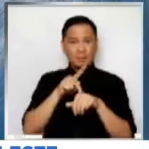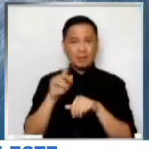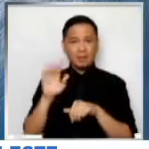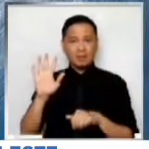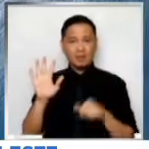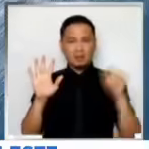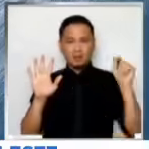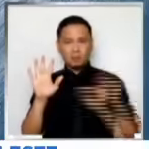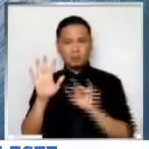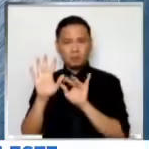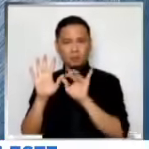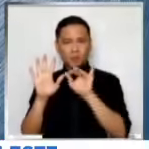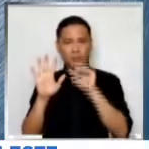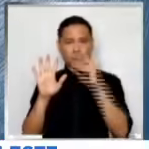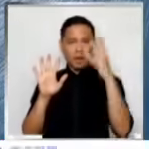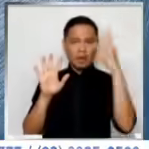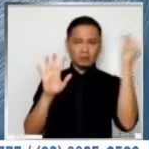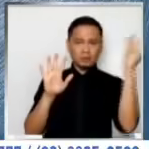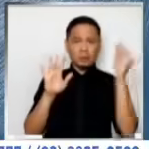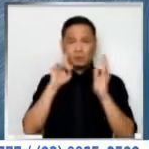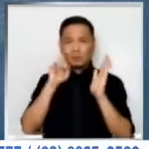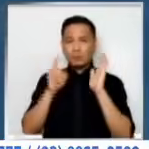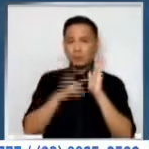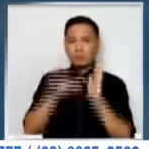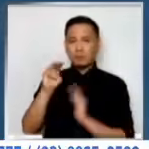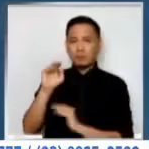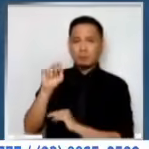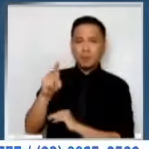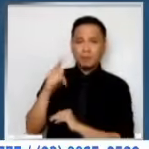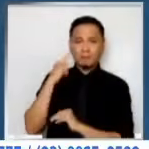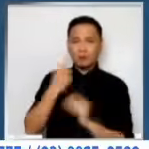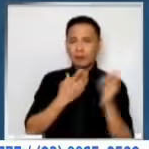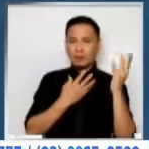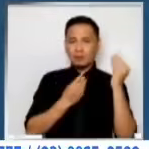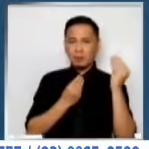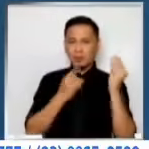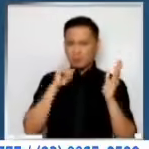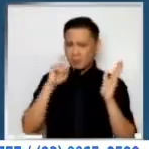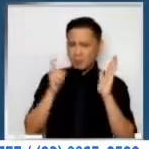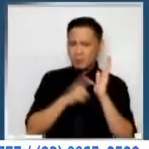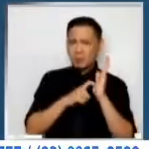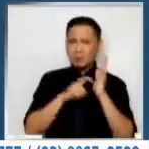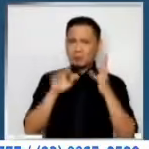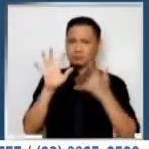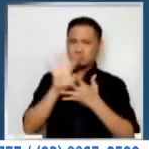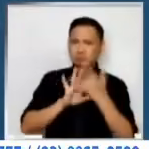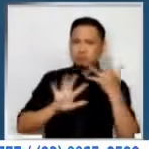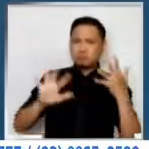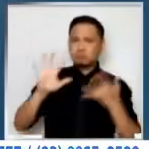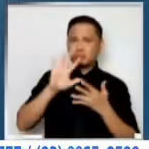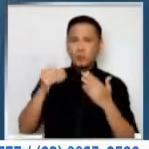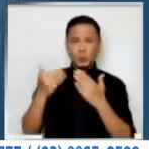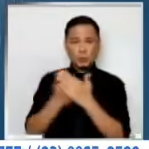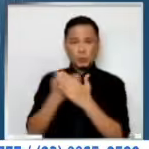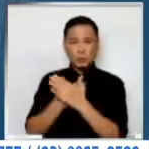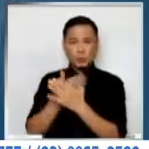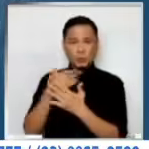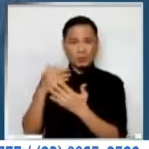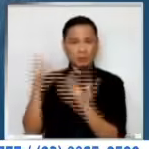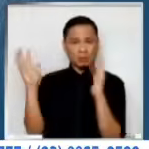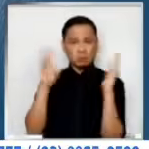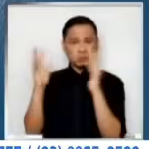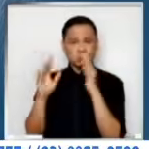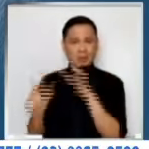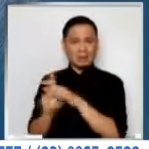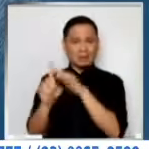dahil sa latest wind map ng Metro Weather, wala pong namumuong bagong bagyo o low pressure area maging sa